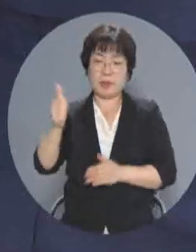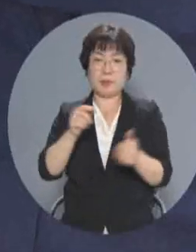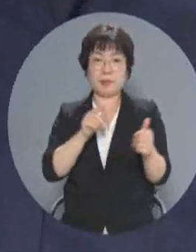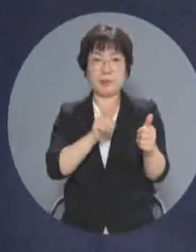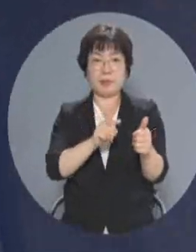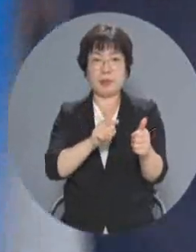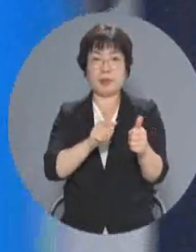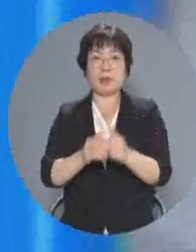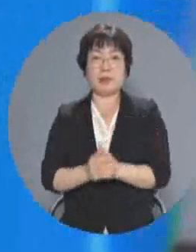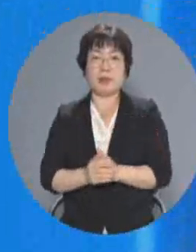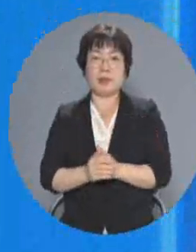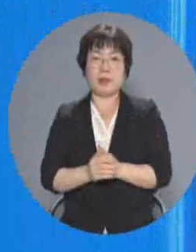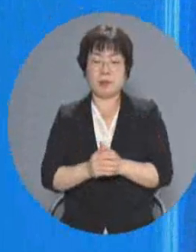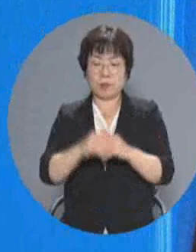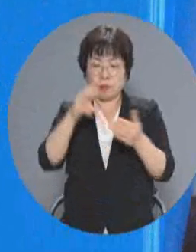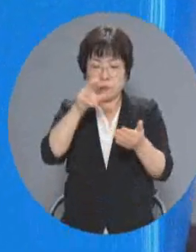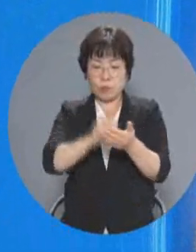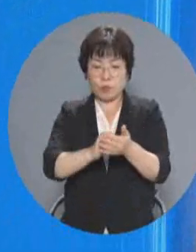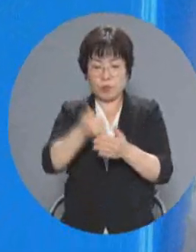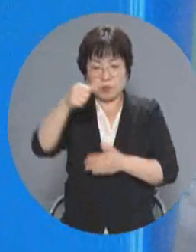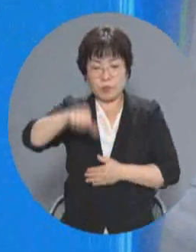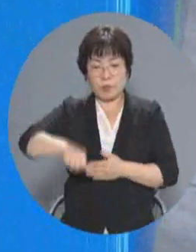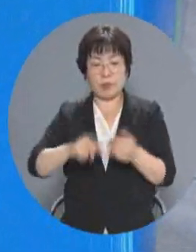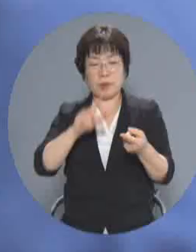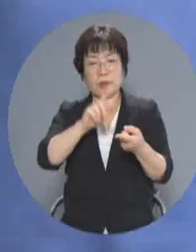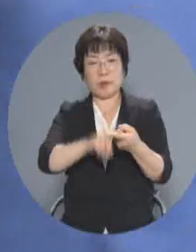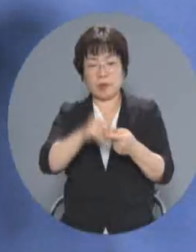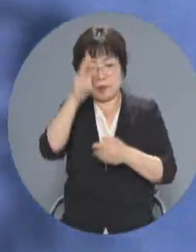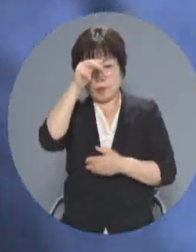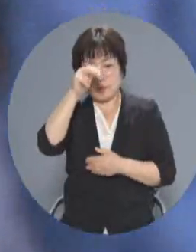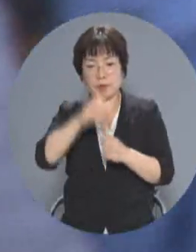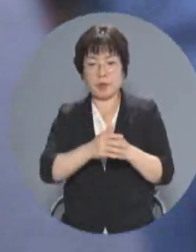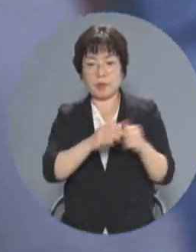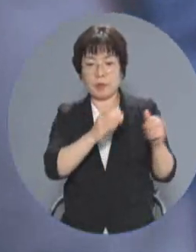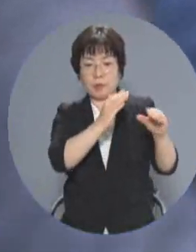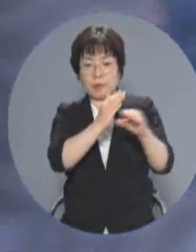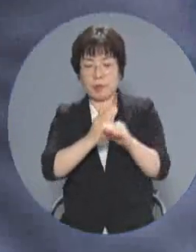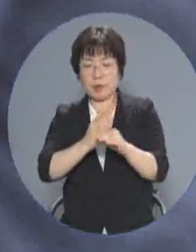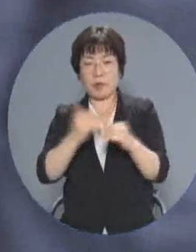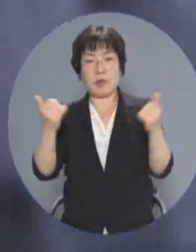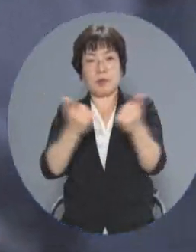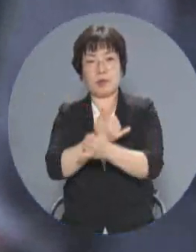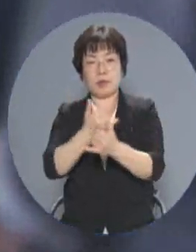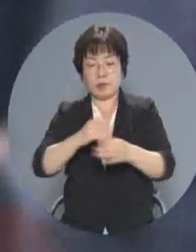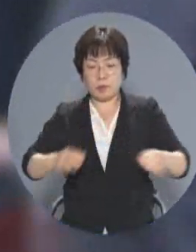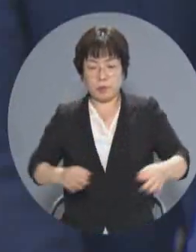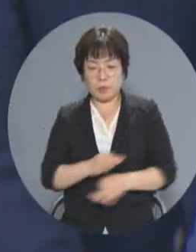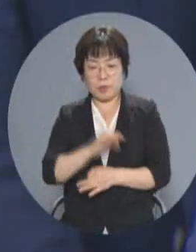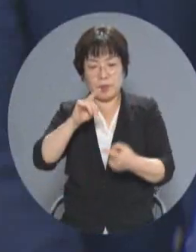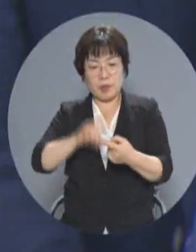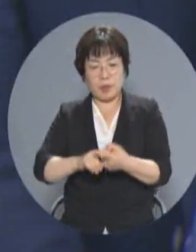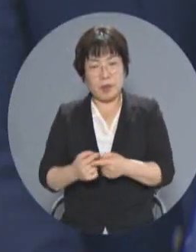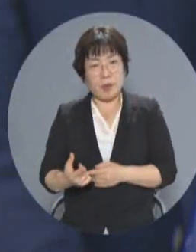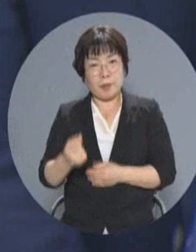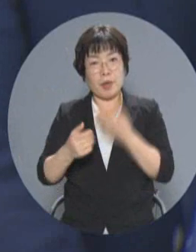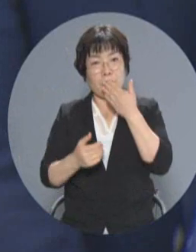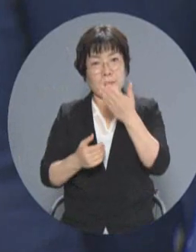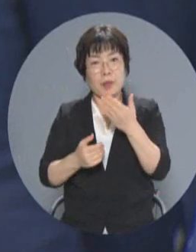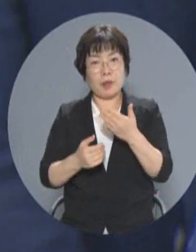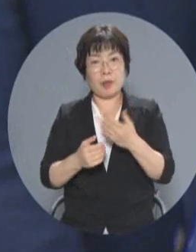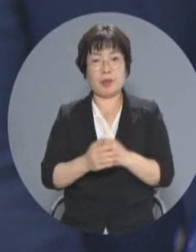정 시장에 대한 신병 처리 결과에 따라 경찰의 정 시장을 중심으로 한 측근 비리 수사가 새로운 탄력을 받을 수